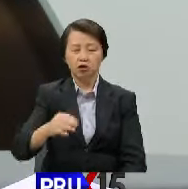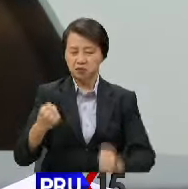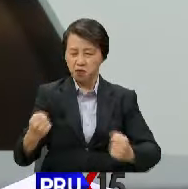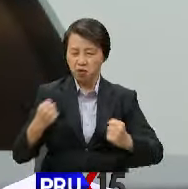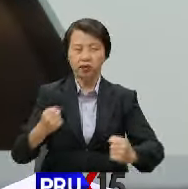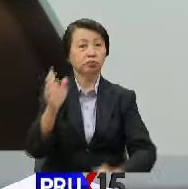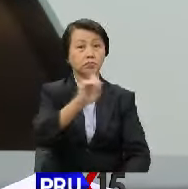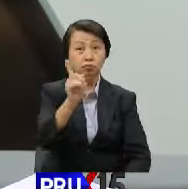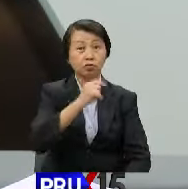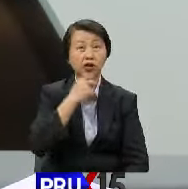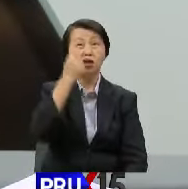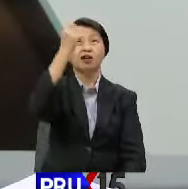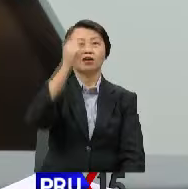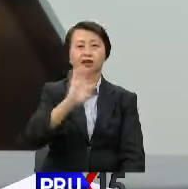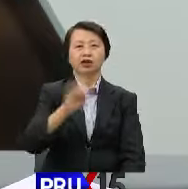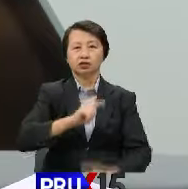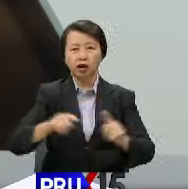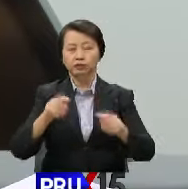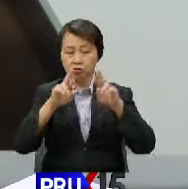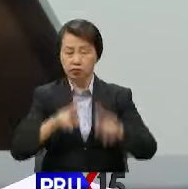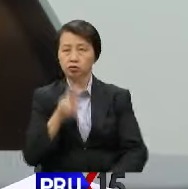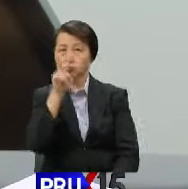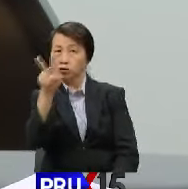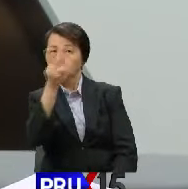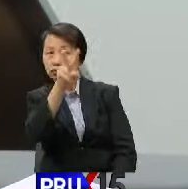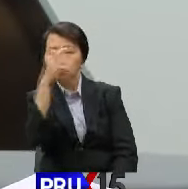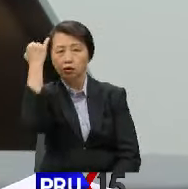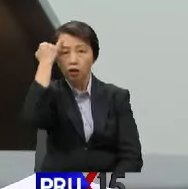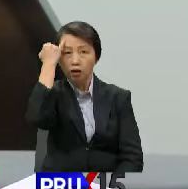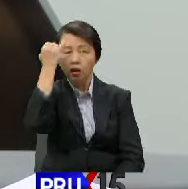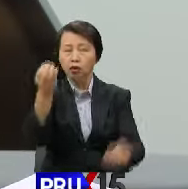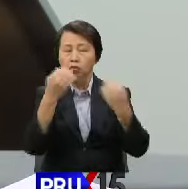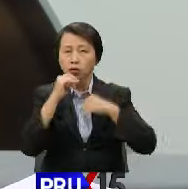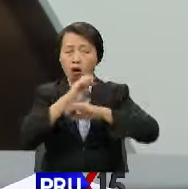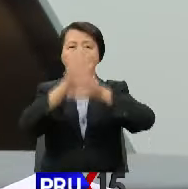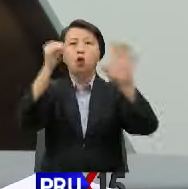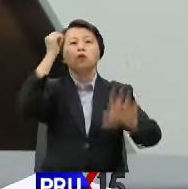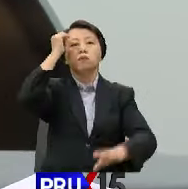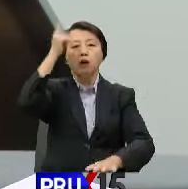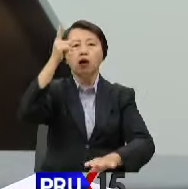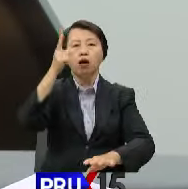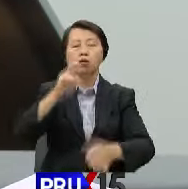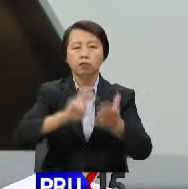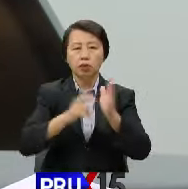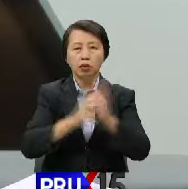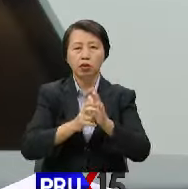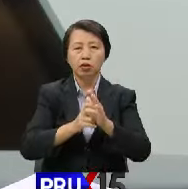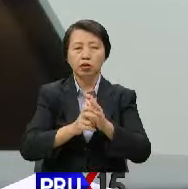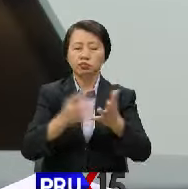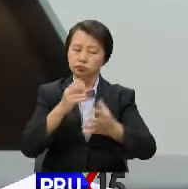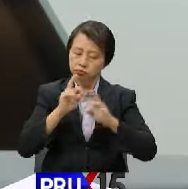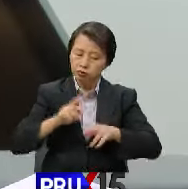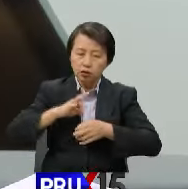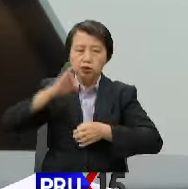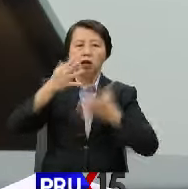tetapi kita tidak lihat ID mana yang memberikan pemikiran yang jernih yang membayangkan inspirasi rakyat